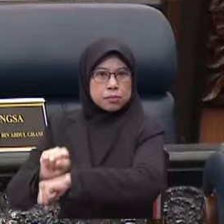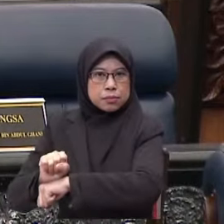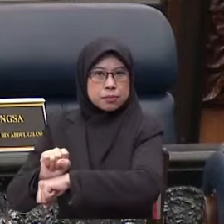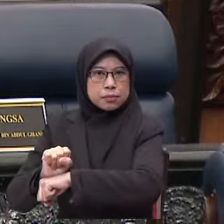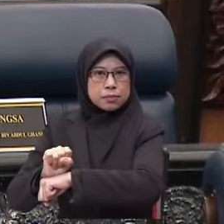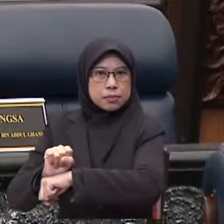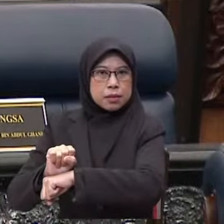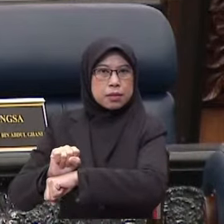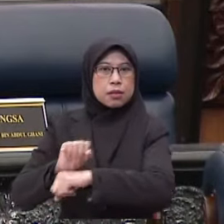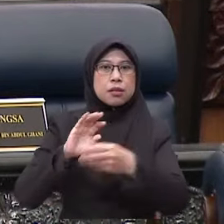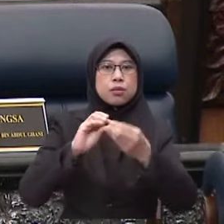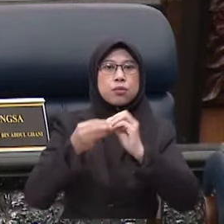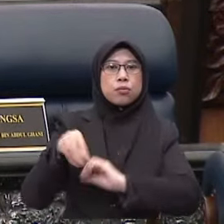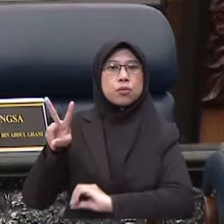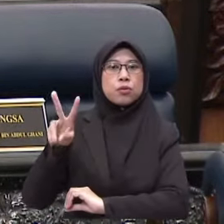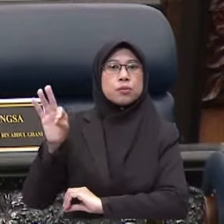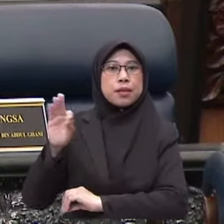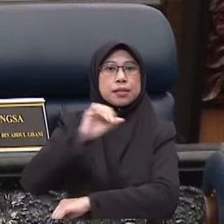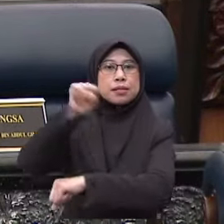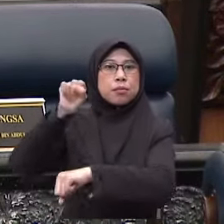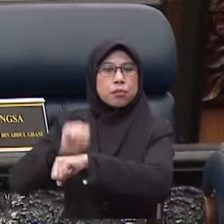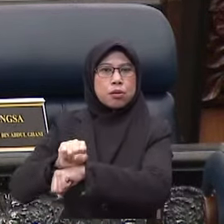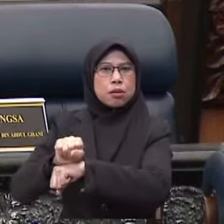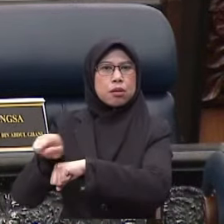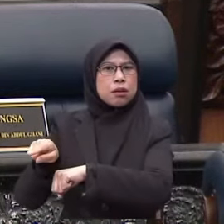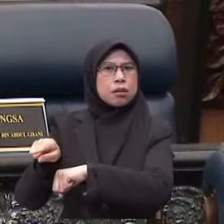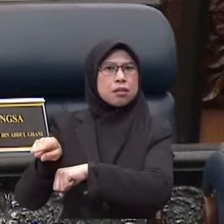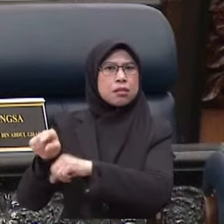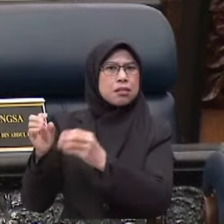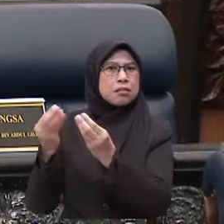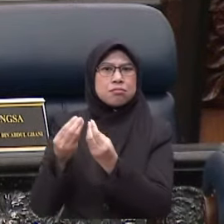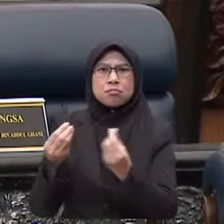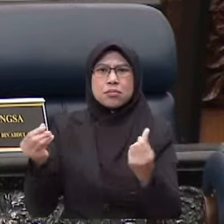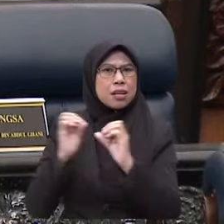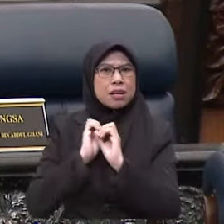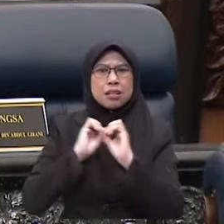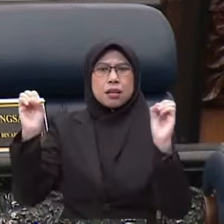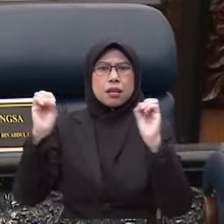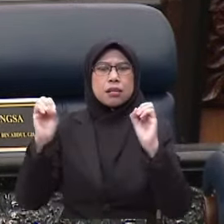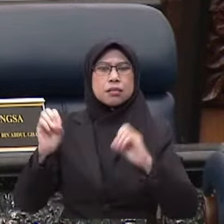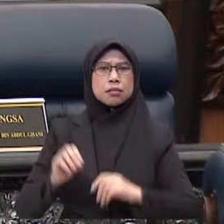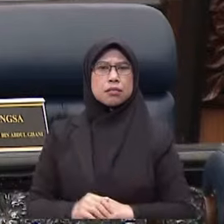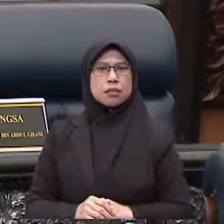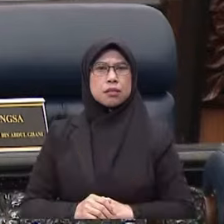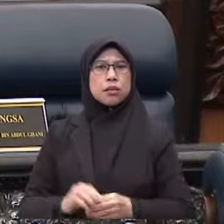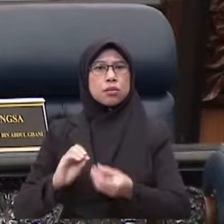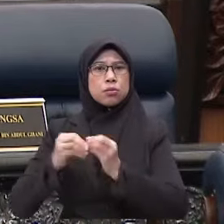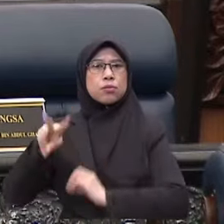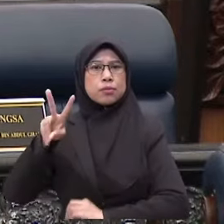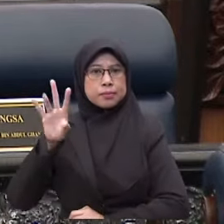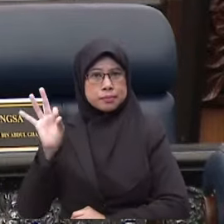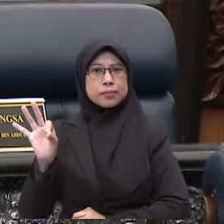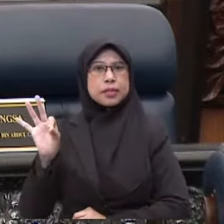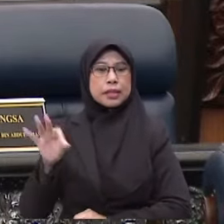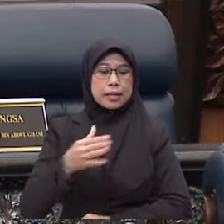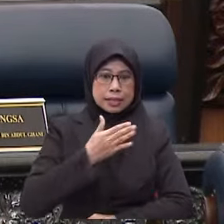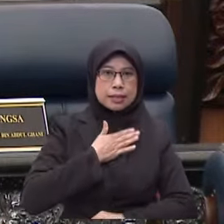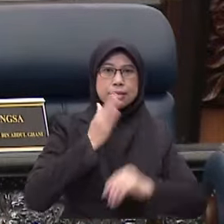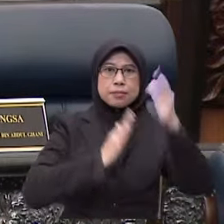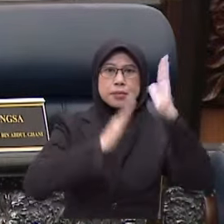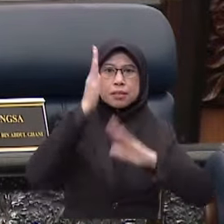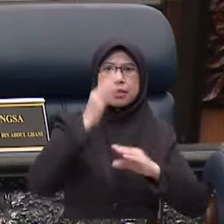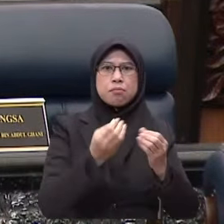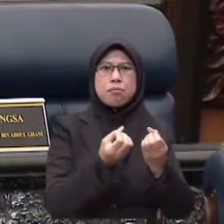di kedudukan 29 negeri yang tidak ada tanah duduk di tangga 29 kita yang ada